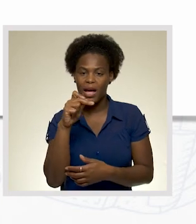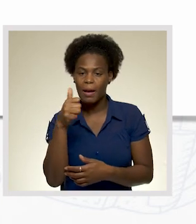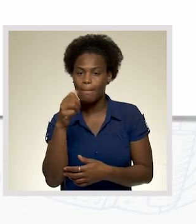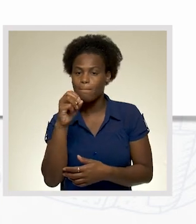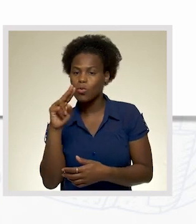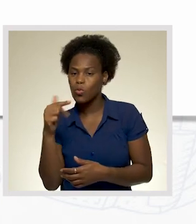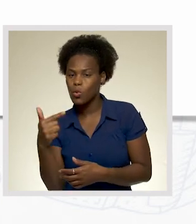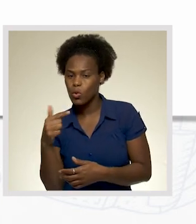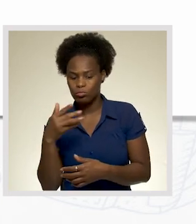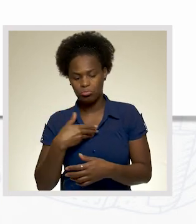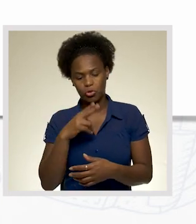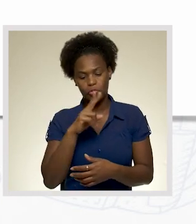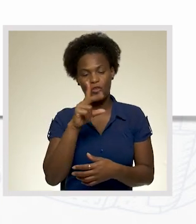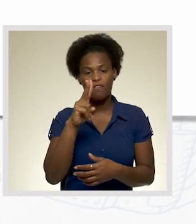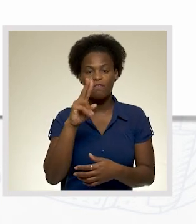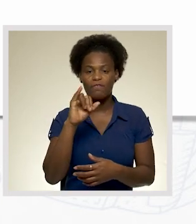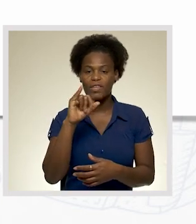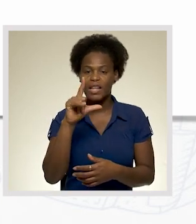marabout du village.